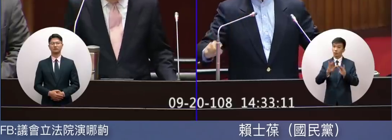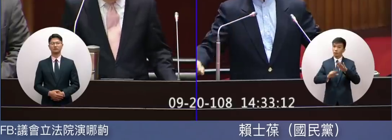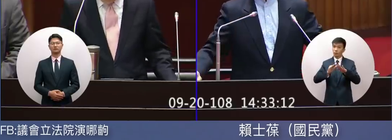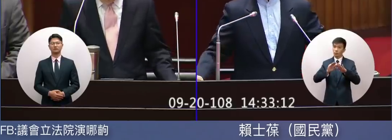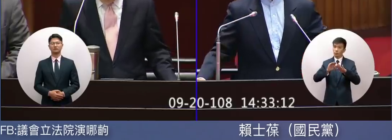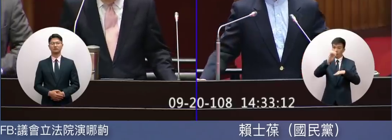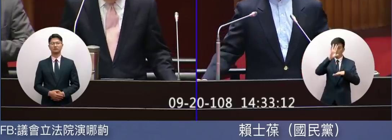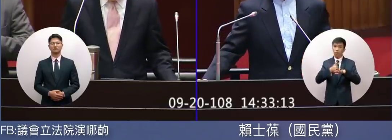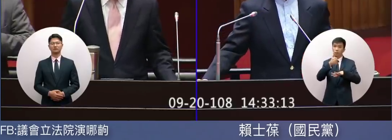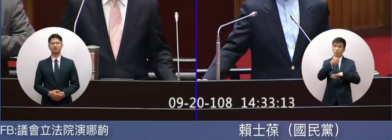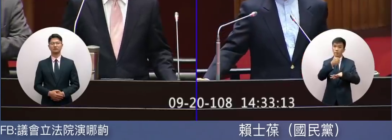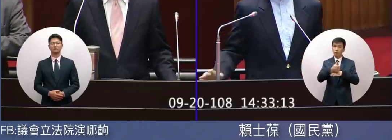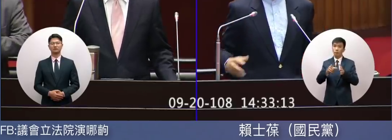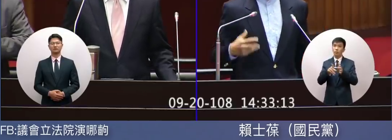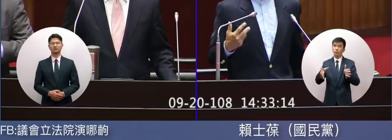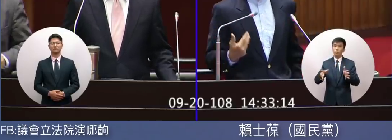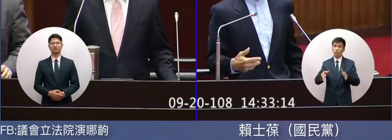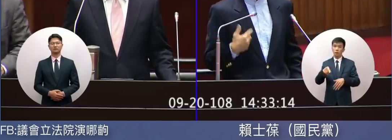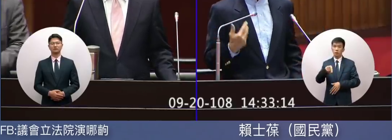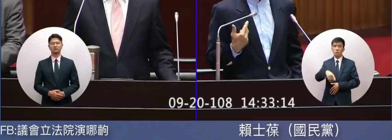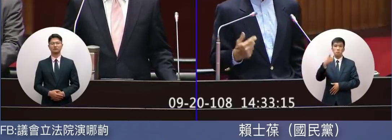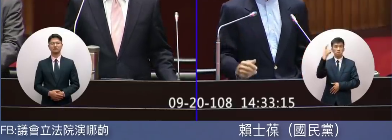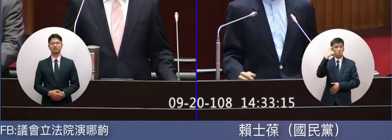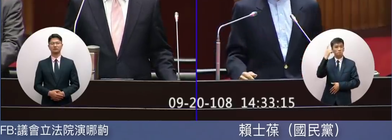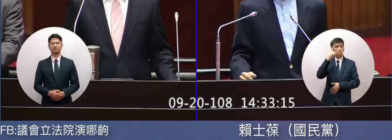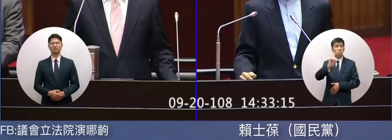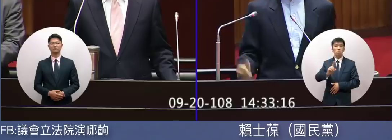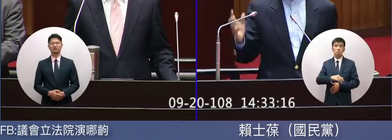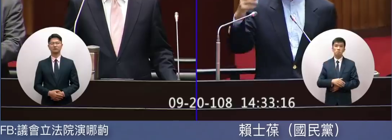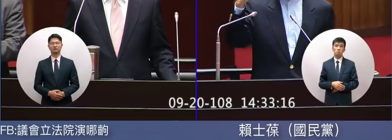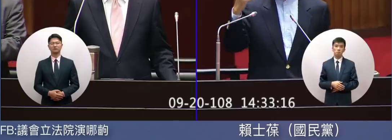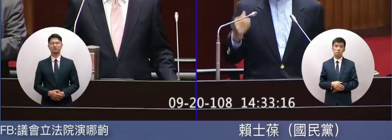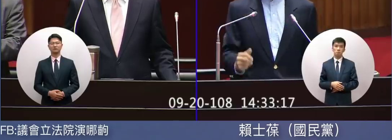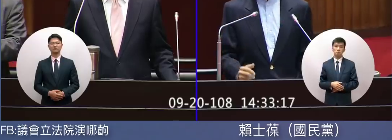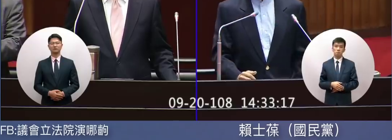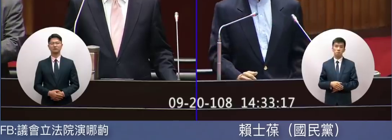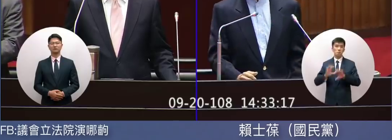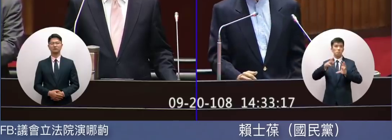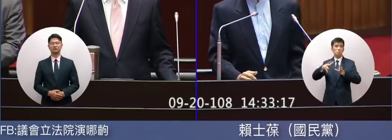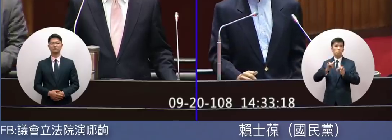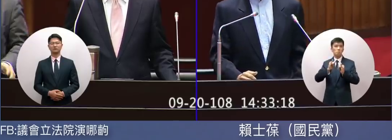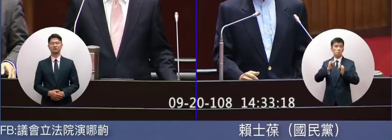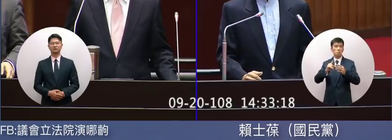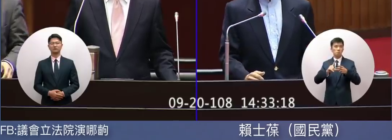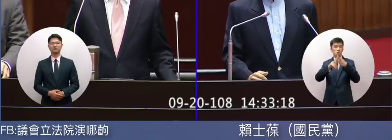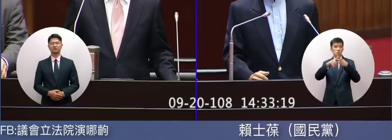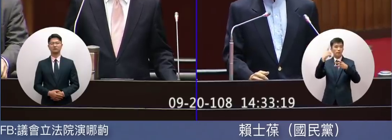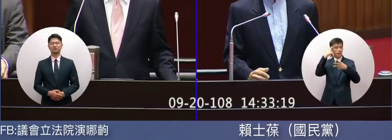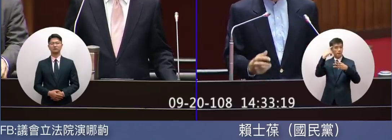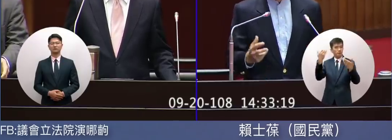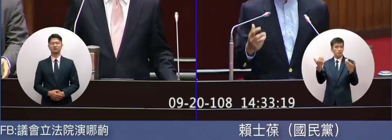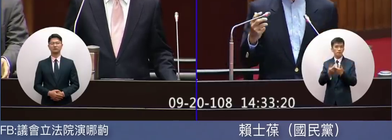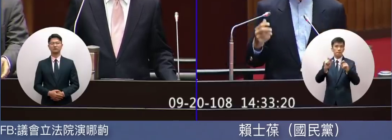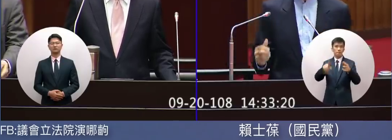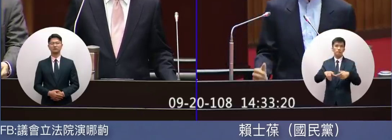了。民进党政府的执政，它的逻辑啊，就颠覆了世界的民主的伦理啊，